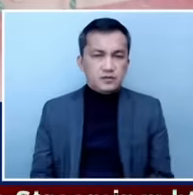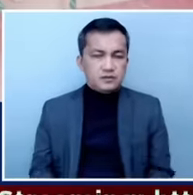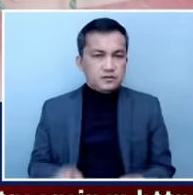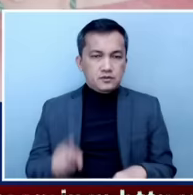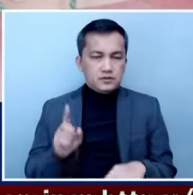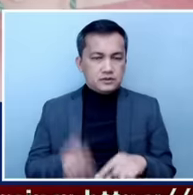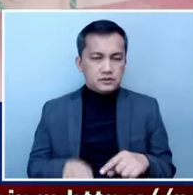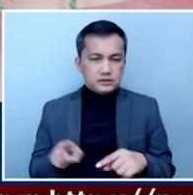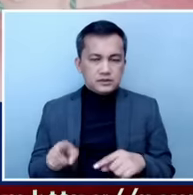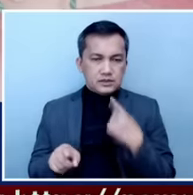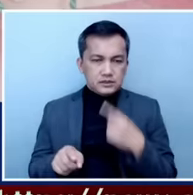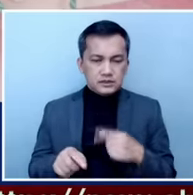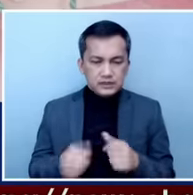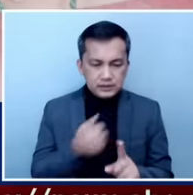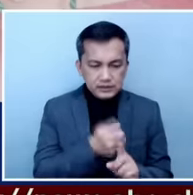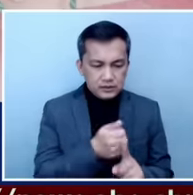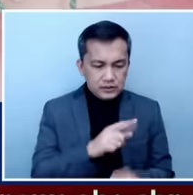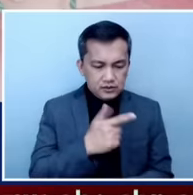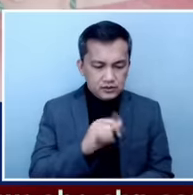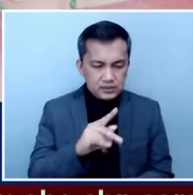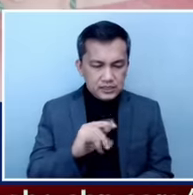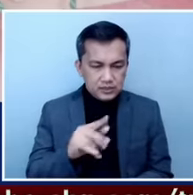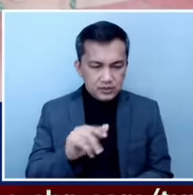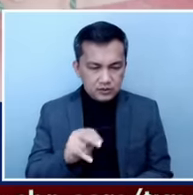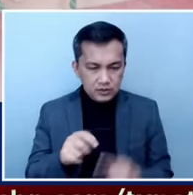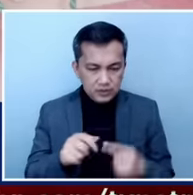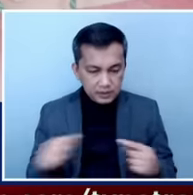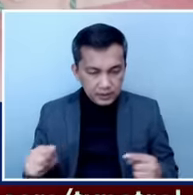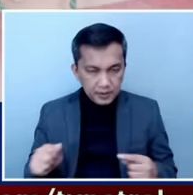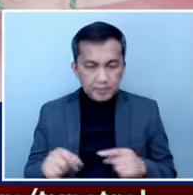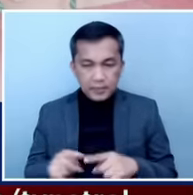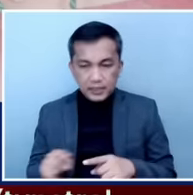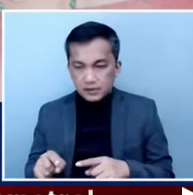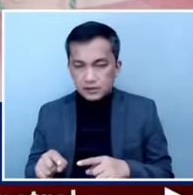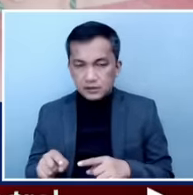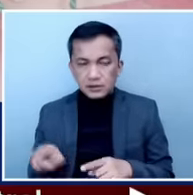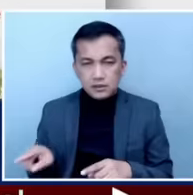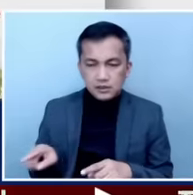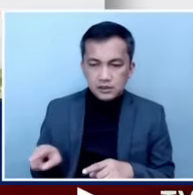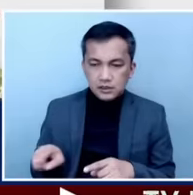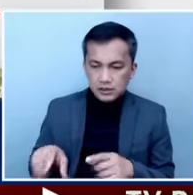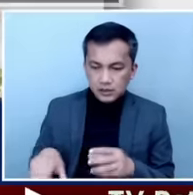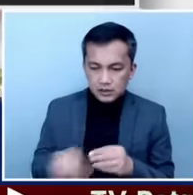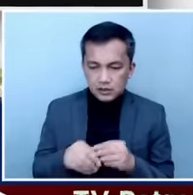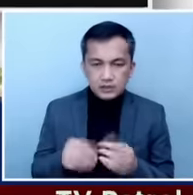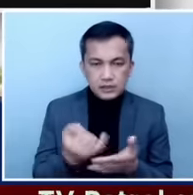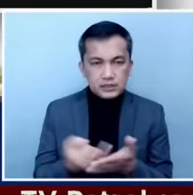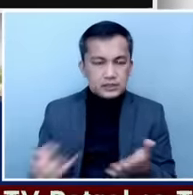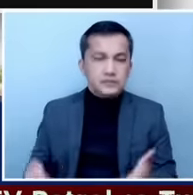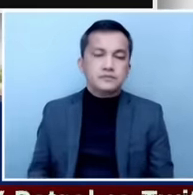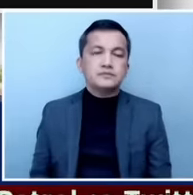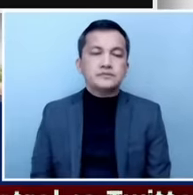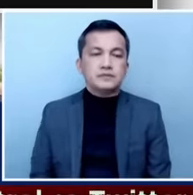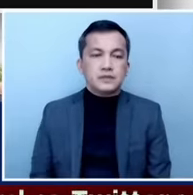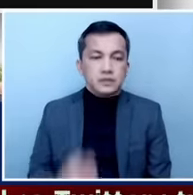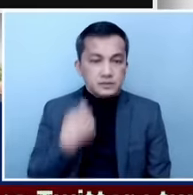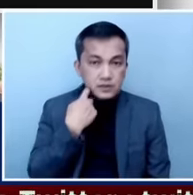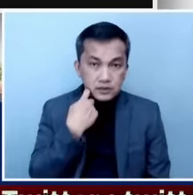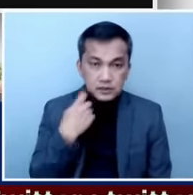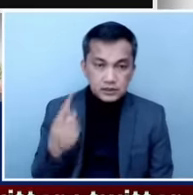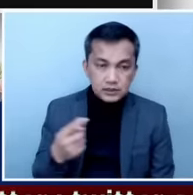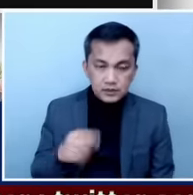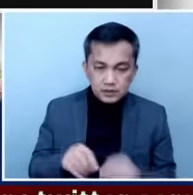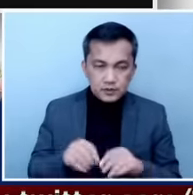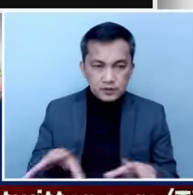mismong glutathione ng tayo allergic, pero yung mga pangkap niya ba? Nitong mga nakaraang araw, napabalita